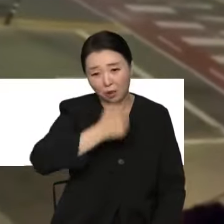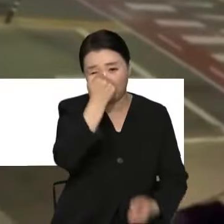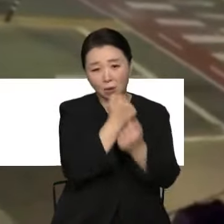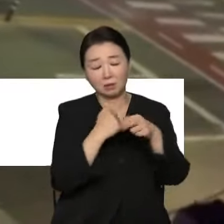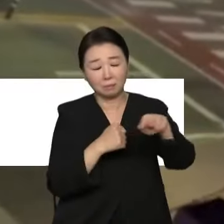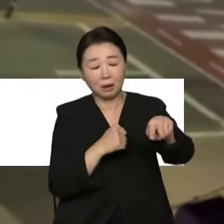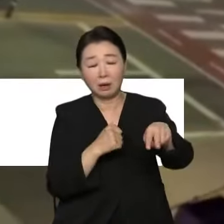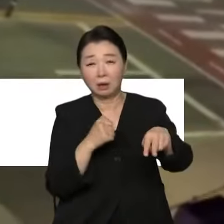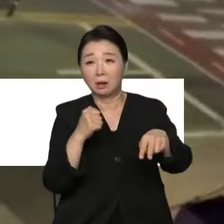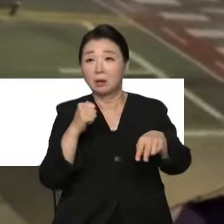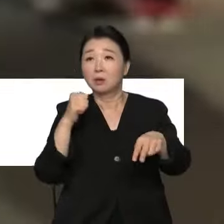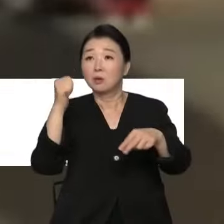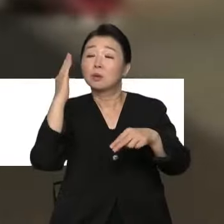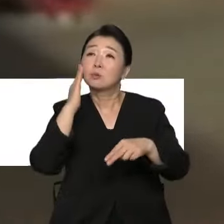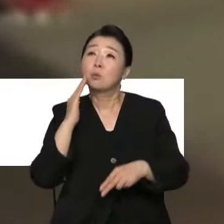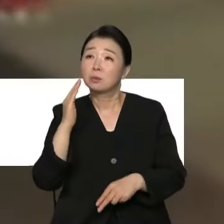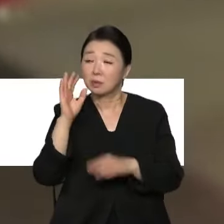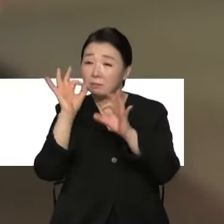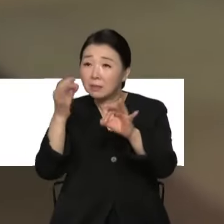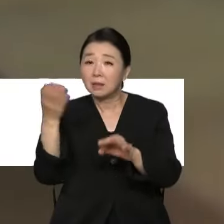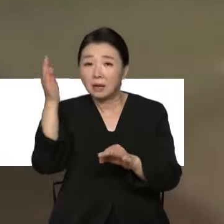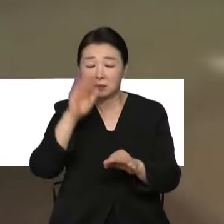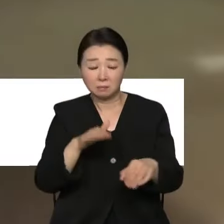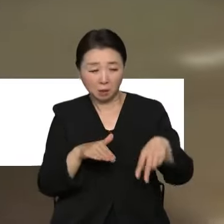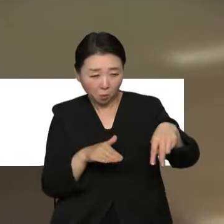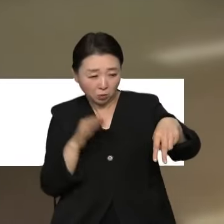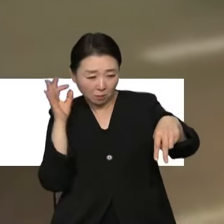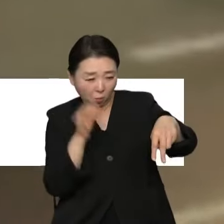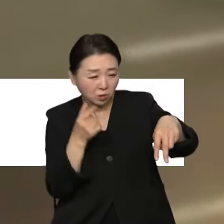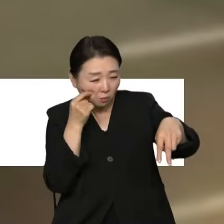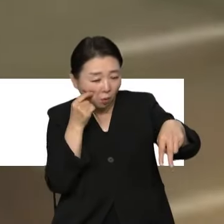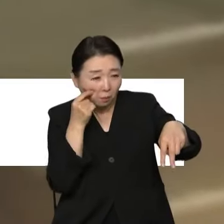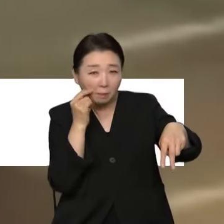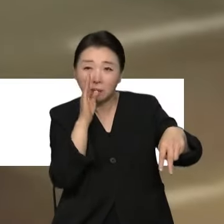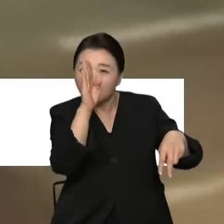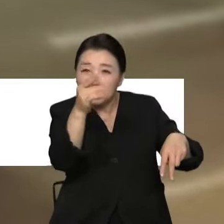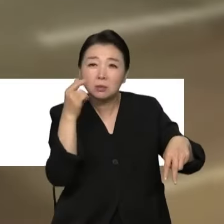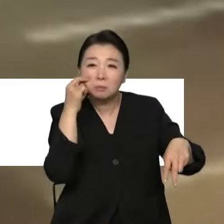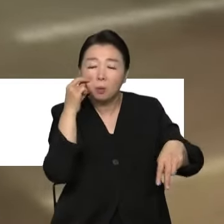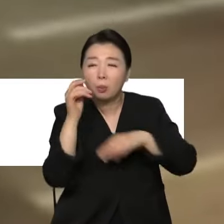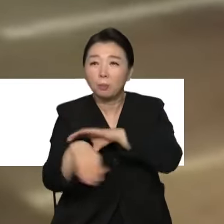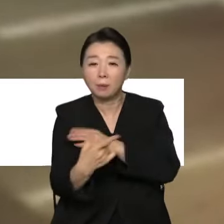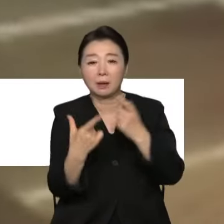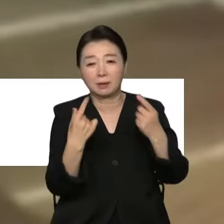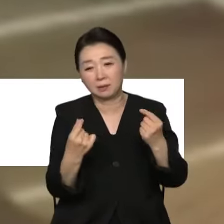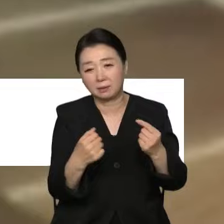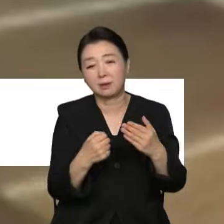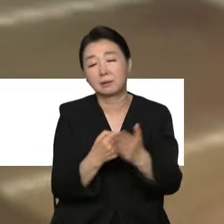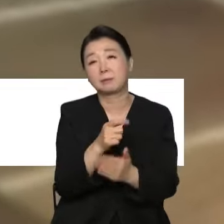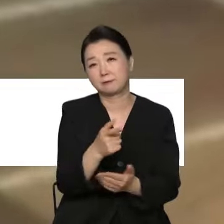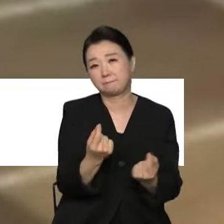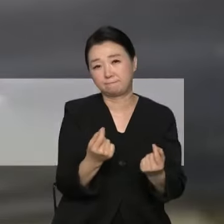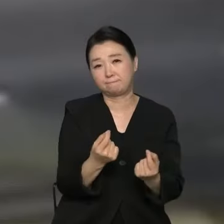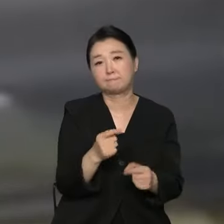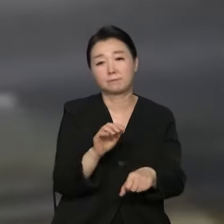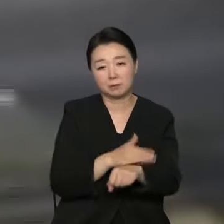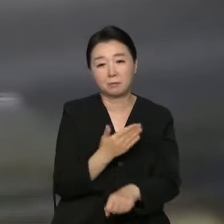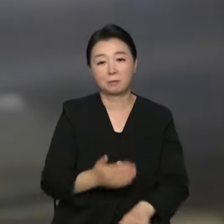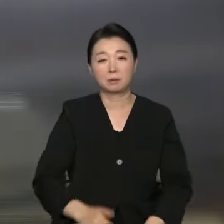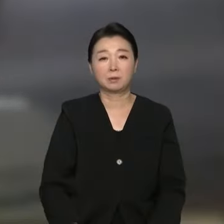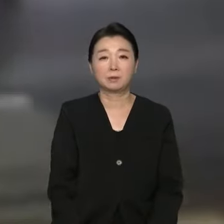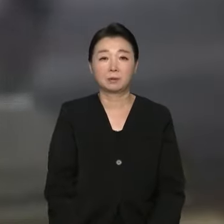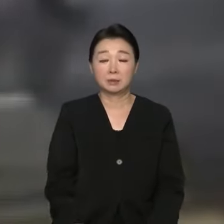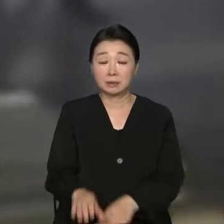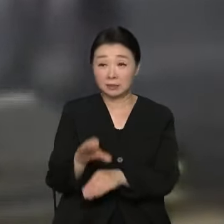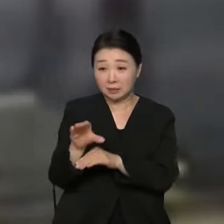하더라도 보행자가 오는 거를 못 본 거는 전방주시를 태만이 한 거 맞는 거니까 이제 그 부분은 이제 맞는 거 같고 경찰은